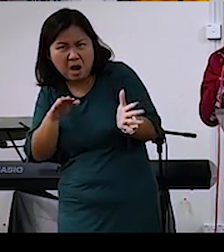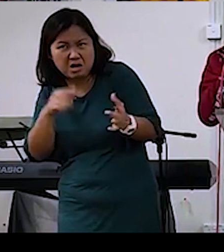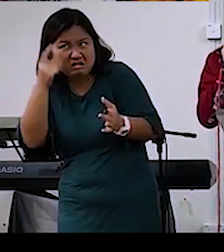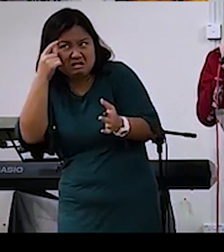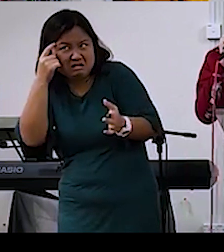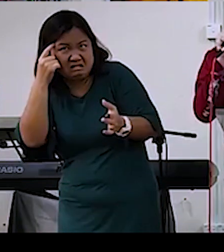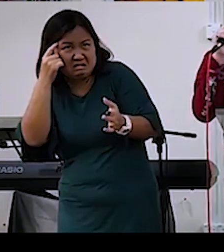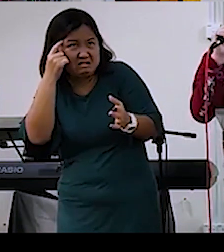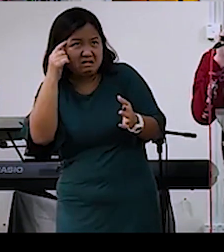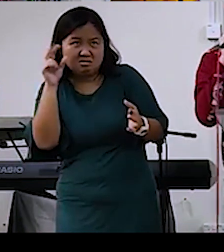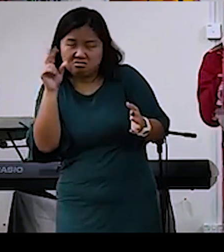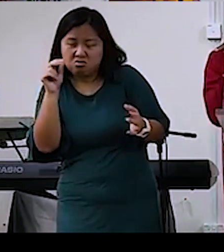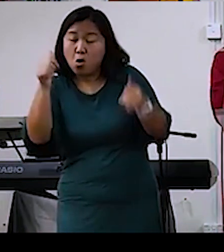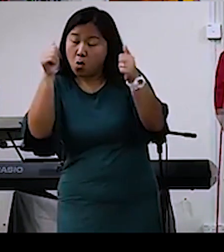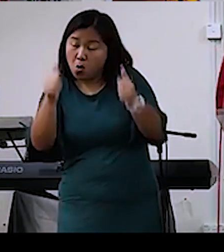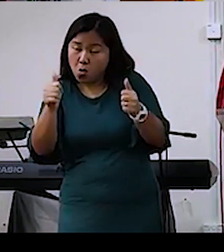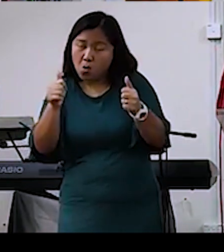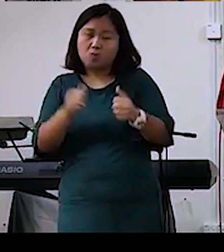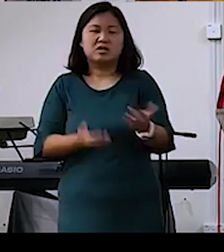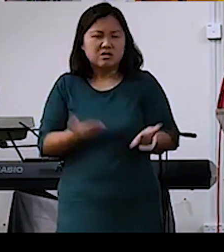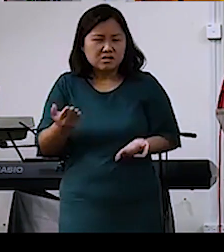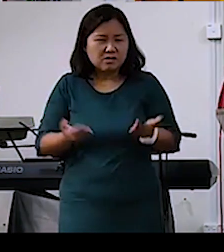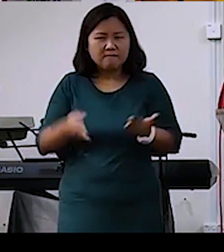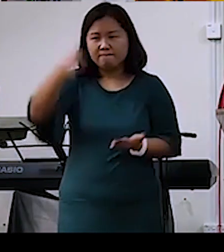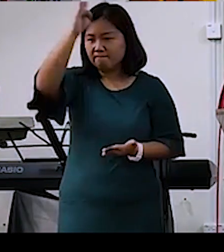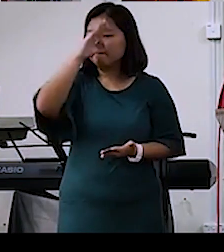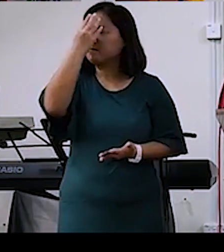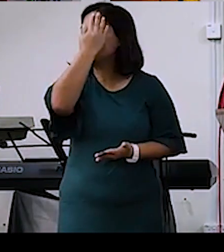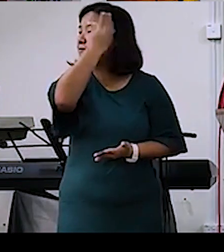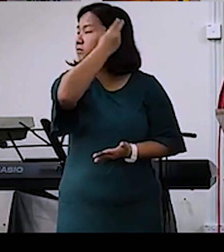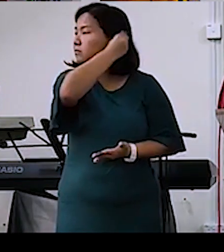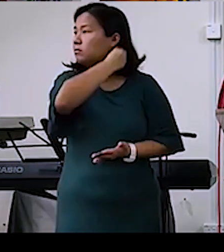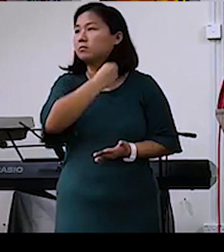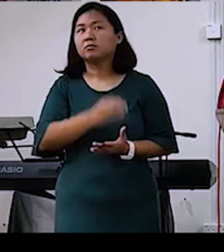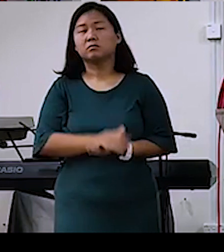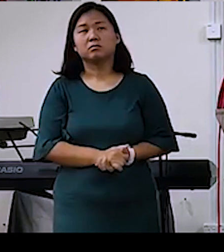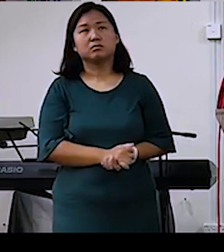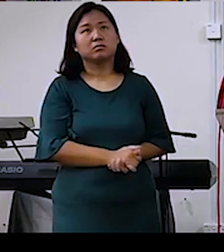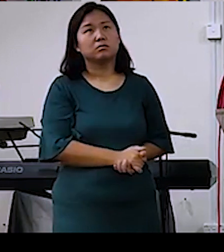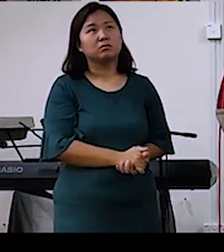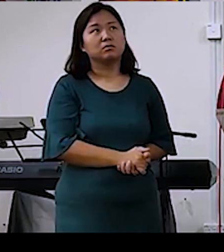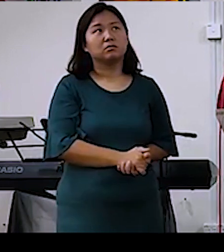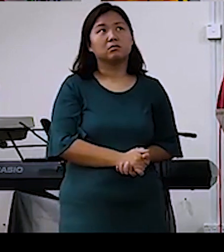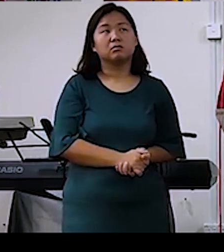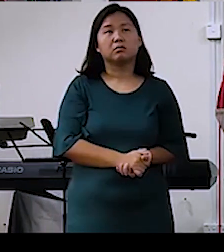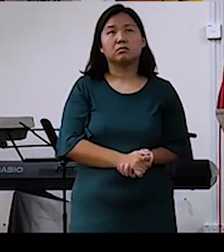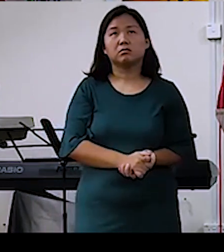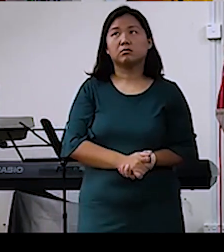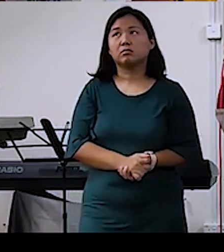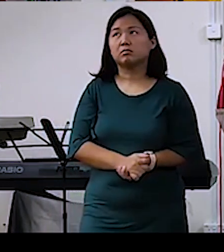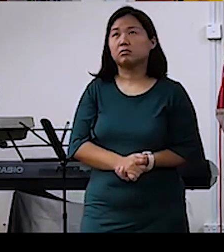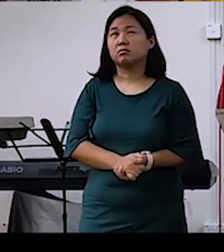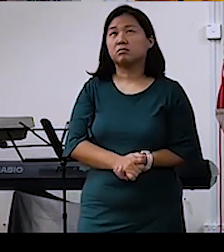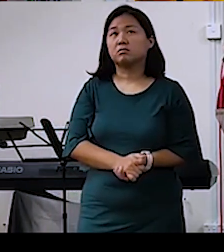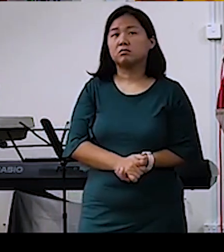amen? Thank you, Jesus. 所以今天早上我们介绍了 Dr. 卡拉 ，OK， 他在我们的当中。那么他其实是刚刚到